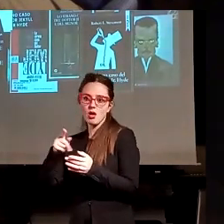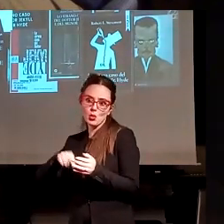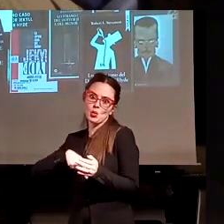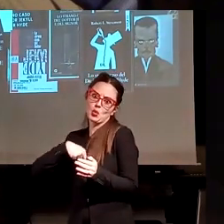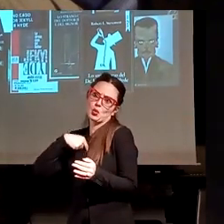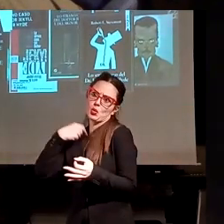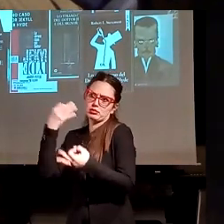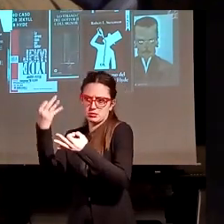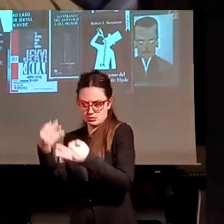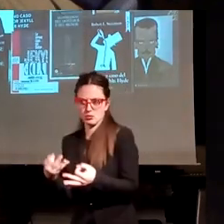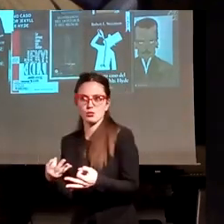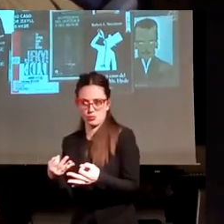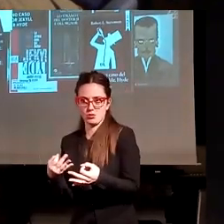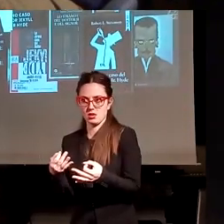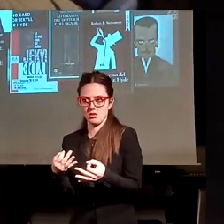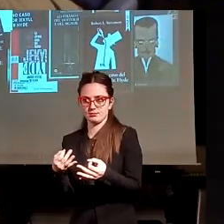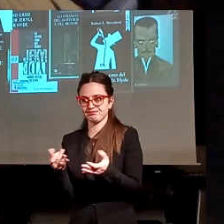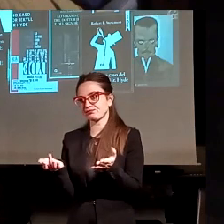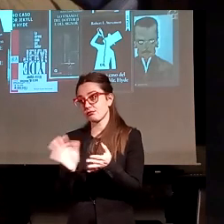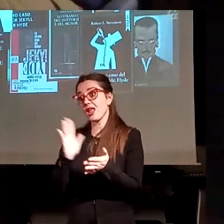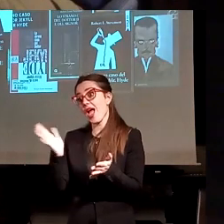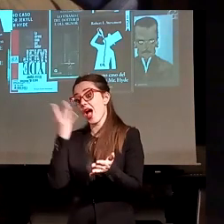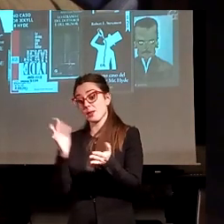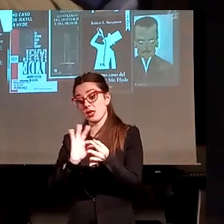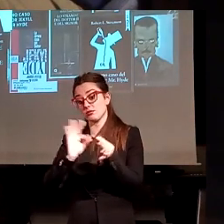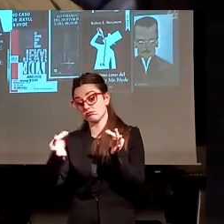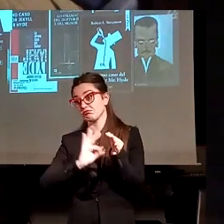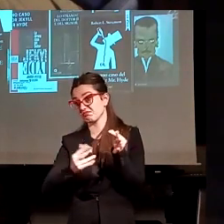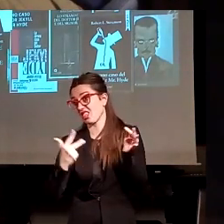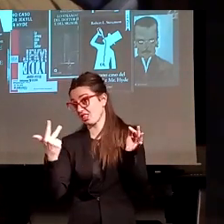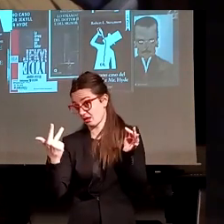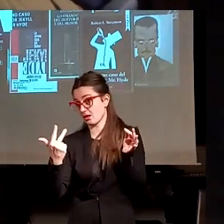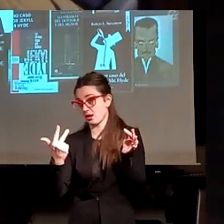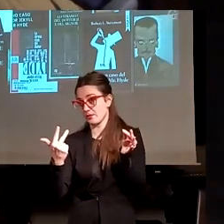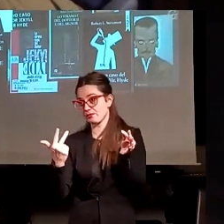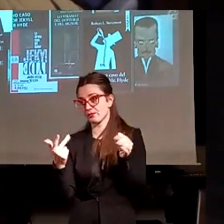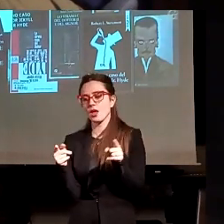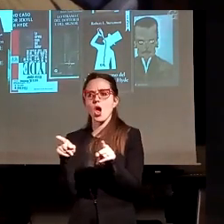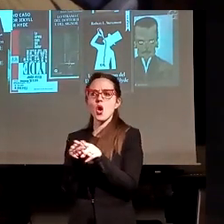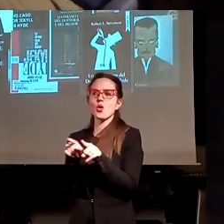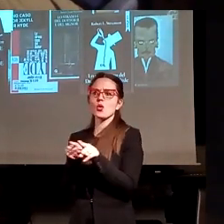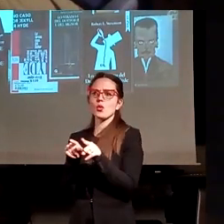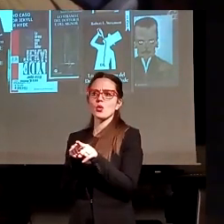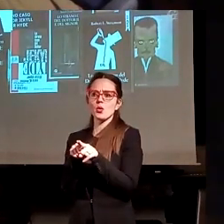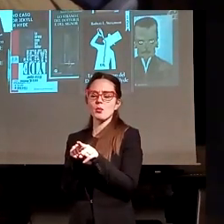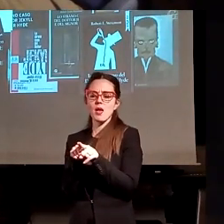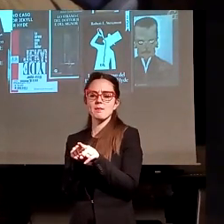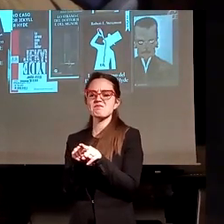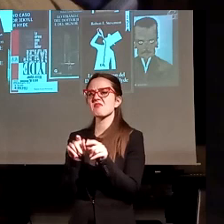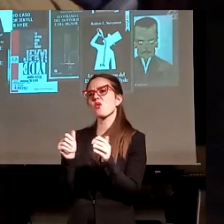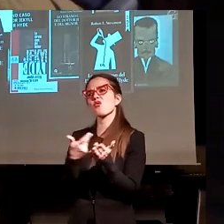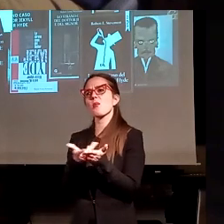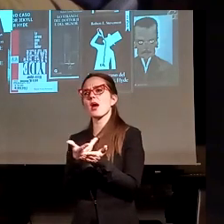avrebbe spip 3 figli almeno sembra un po un romanzo fayette o lo sguardo truce